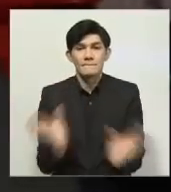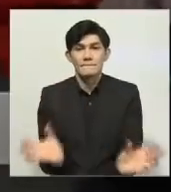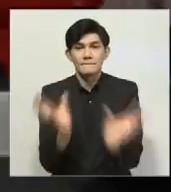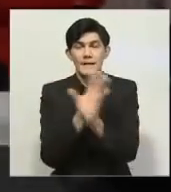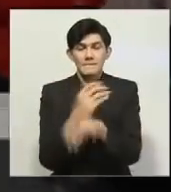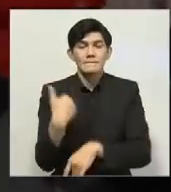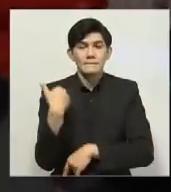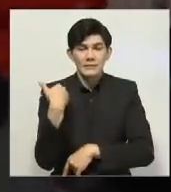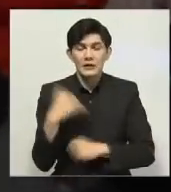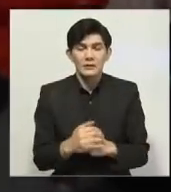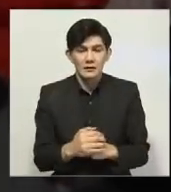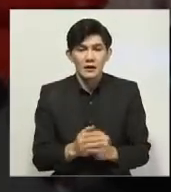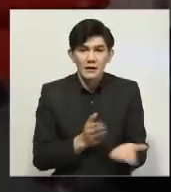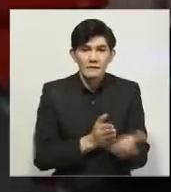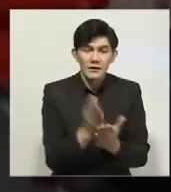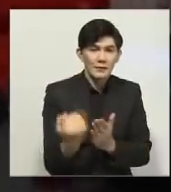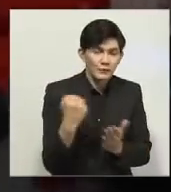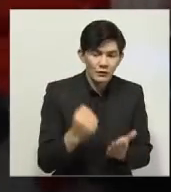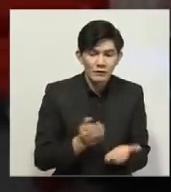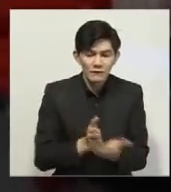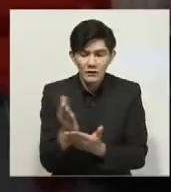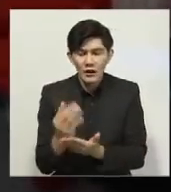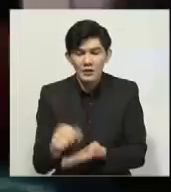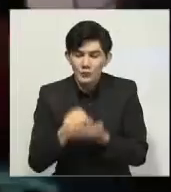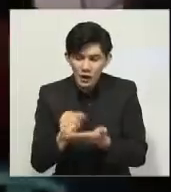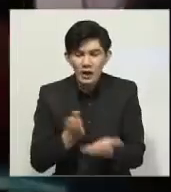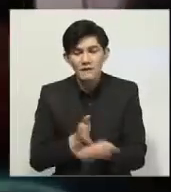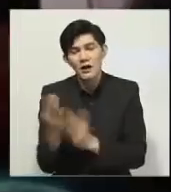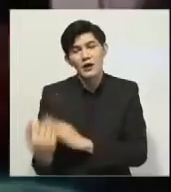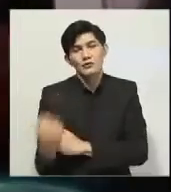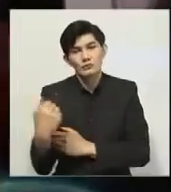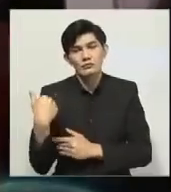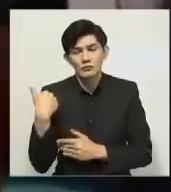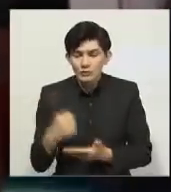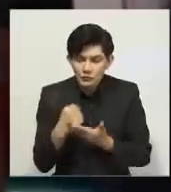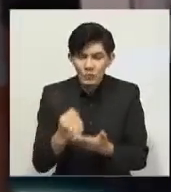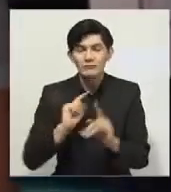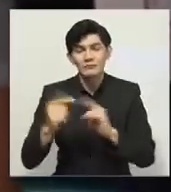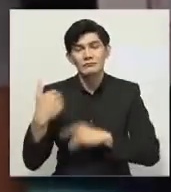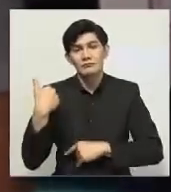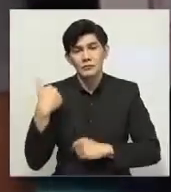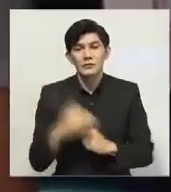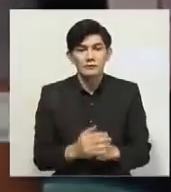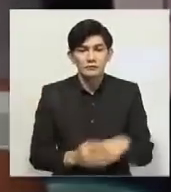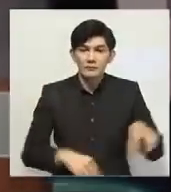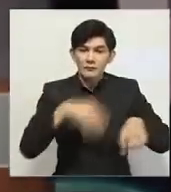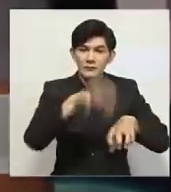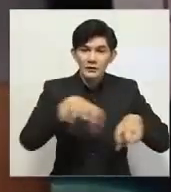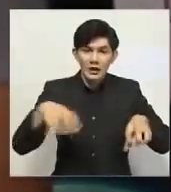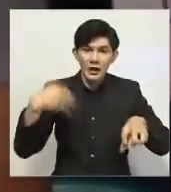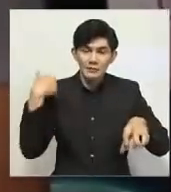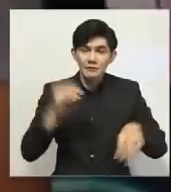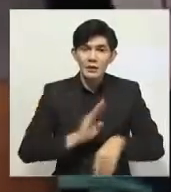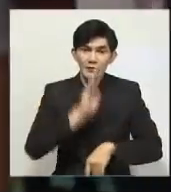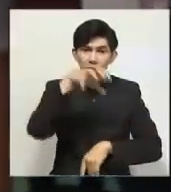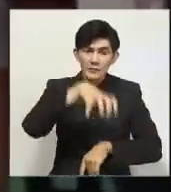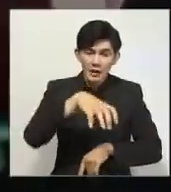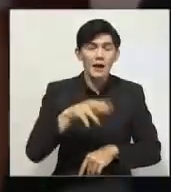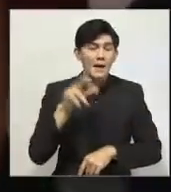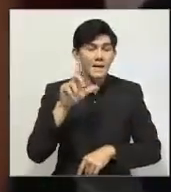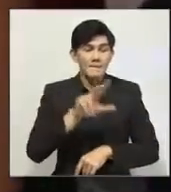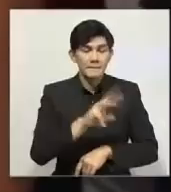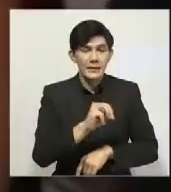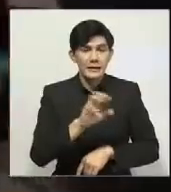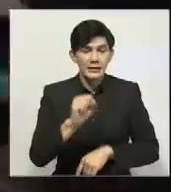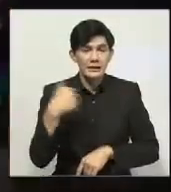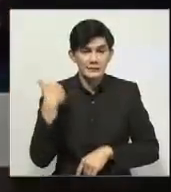นเป็นฝ่ายไปค่ะฝ่ายความมั่งคงฝ่ายอำนวยการฝ่ายบริการอะไรอย่างเงี้ยค่ะ มาจากที่ไหนบ้างคร ับ มีหลายที่ครับเทศบาลแม่สายเทศบาลโป่งผ